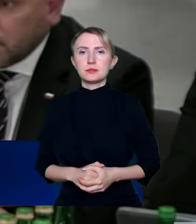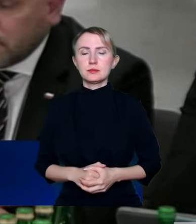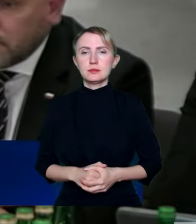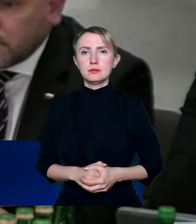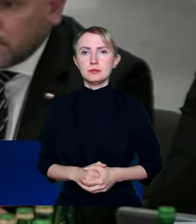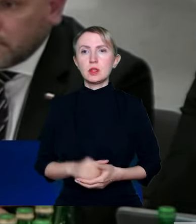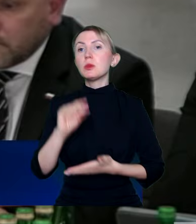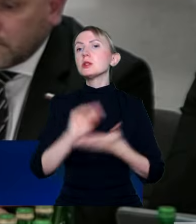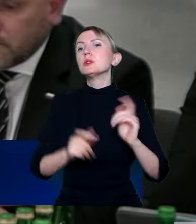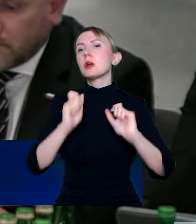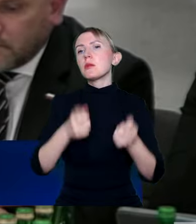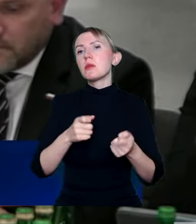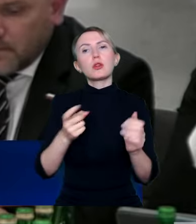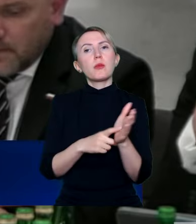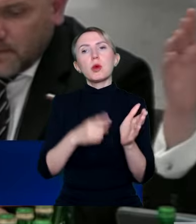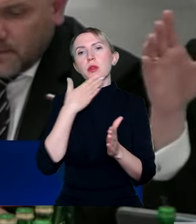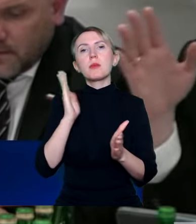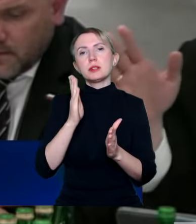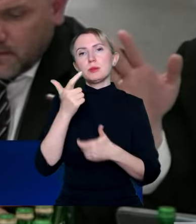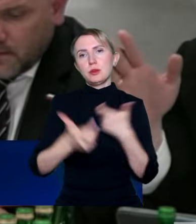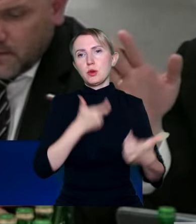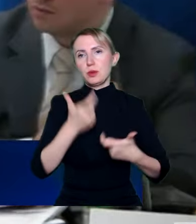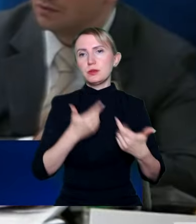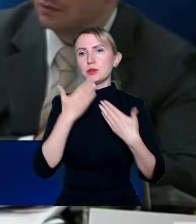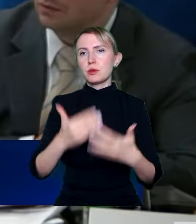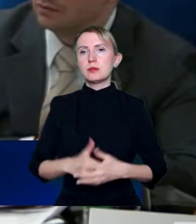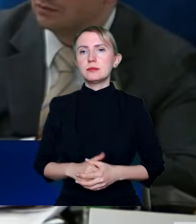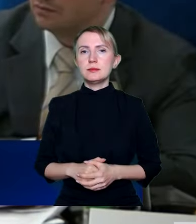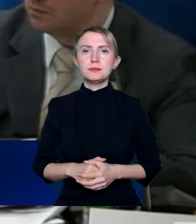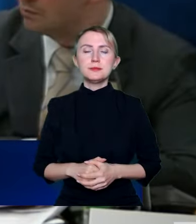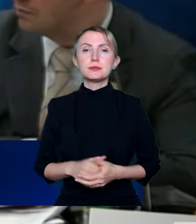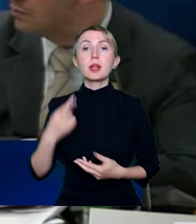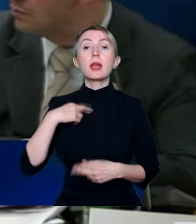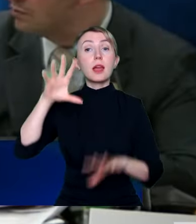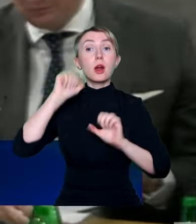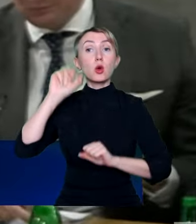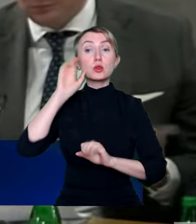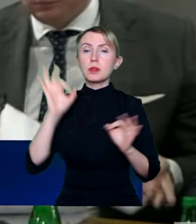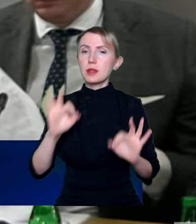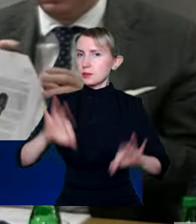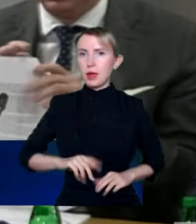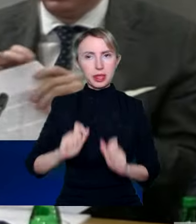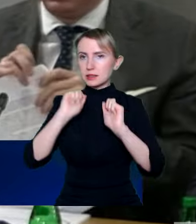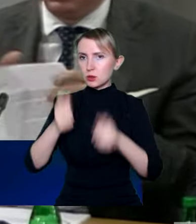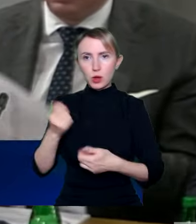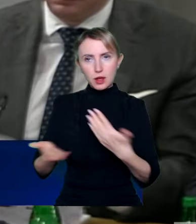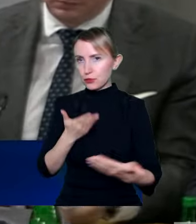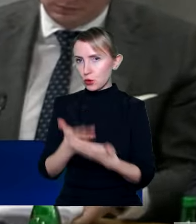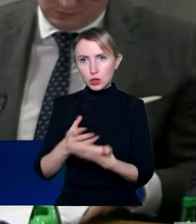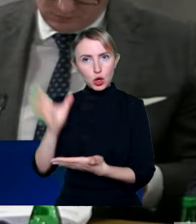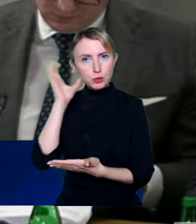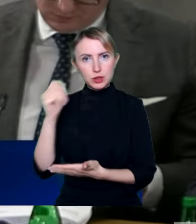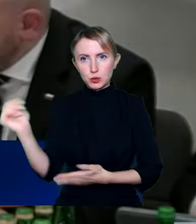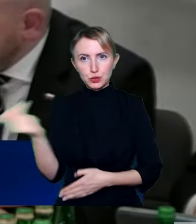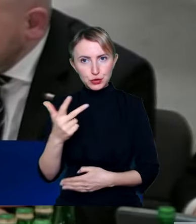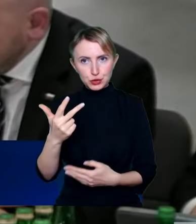pisemnie, mimo to, że tego wymogu nie ma, będziemy przedkładali. Dziękuję bardzo. Dziękuję uprzejmie. Rozumiem, że w tej chwili pan nie składa wniosku o przesłuchanie tych